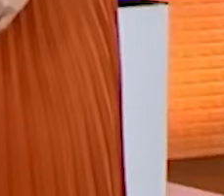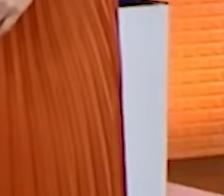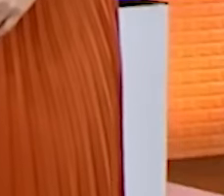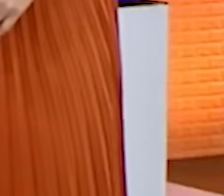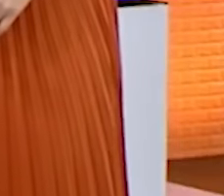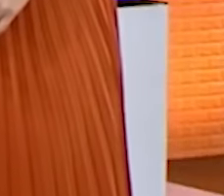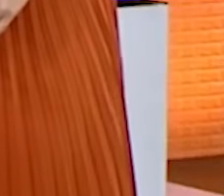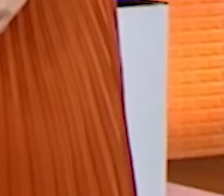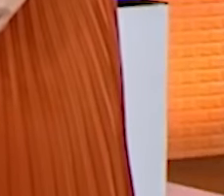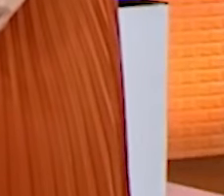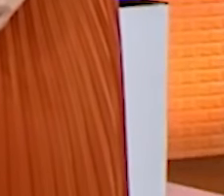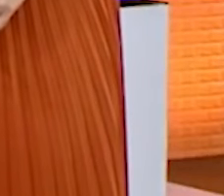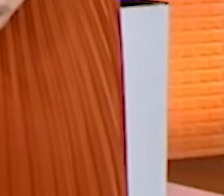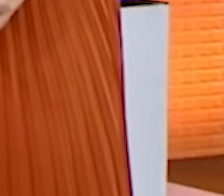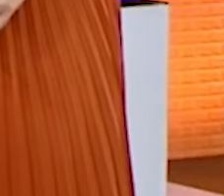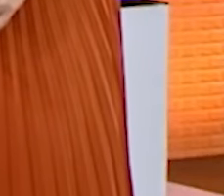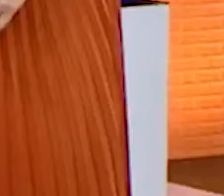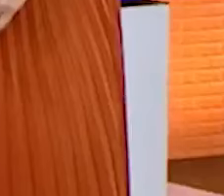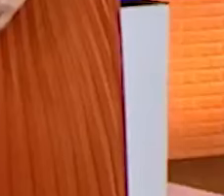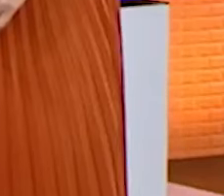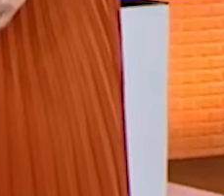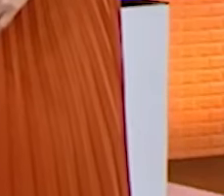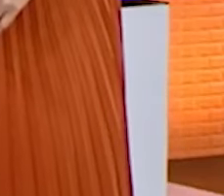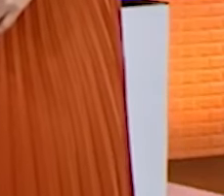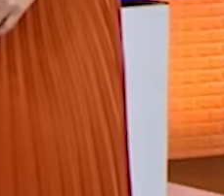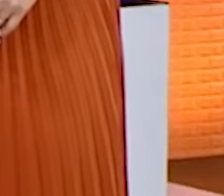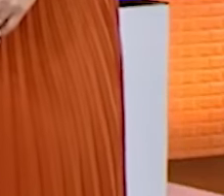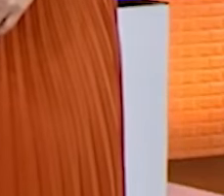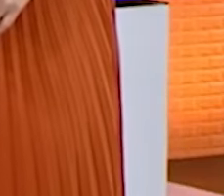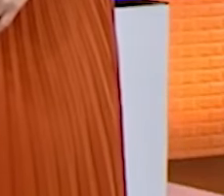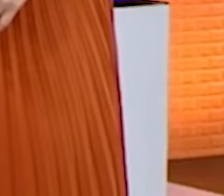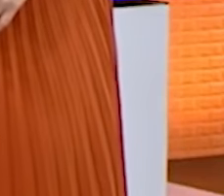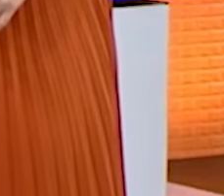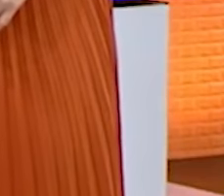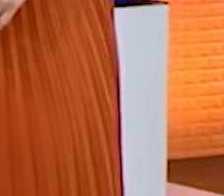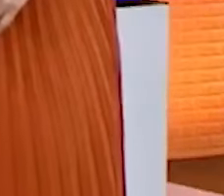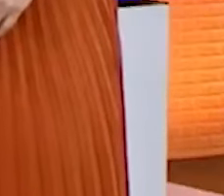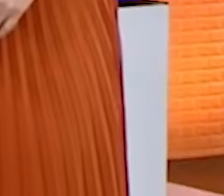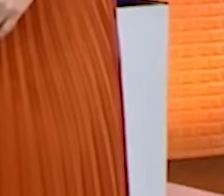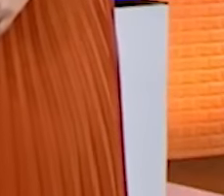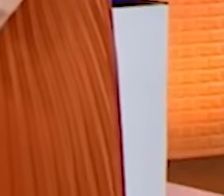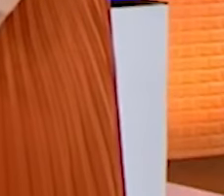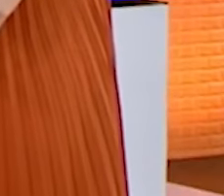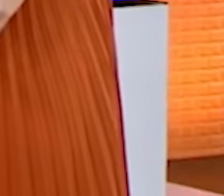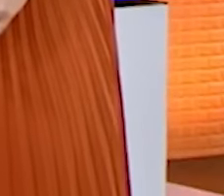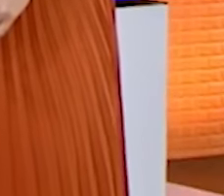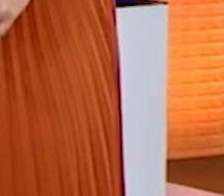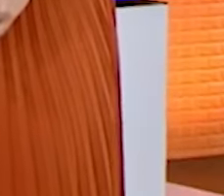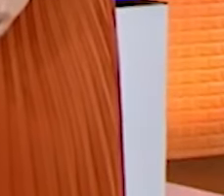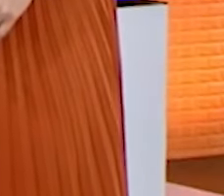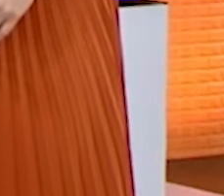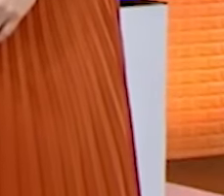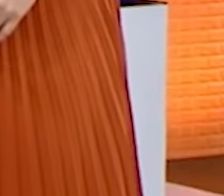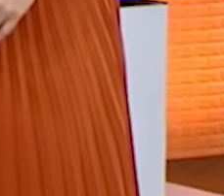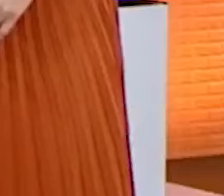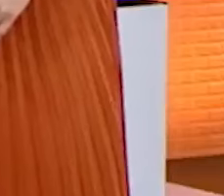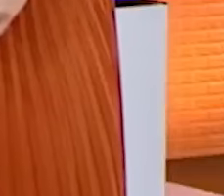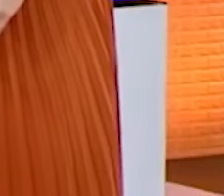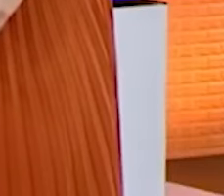Mga kapuso, para una ka sa mga balita, mag-subscribe sa GMA Integrated News sa YouTube. Sa mga kapuso abroad, subaybayan niyo po